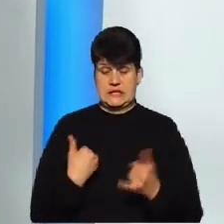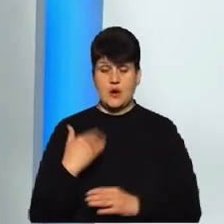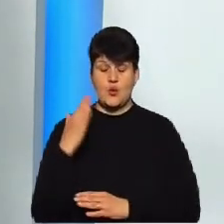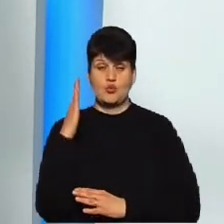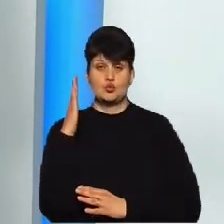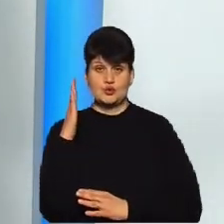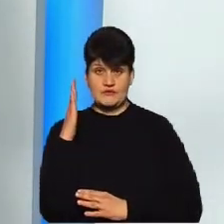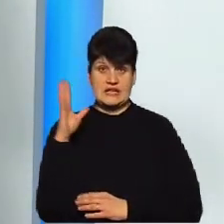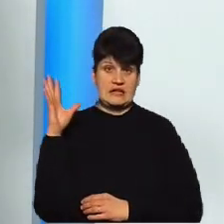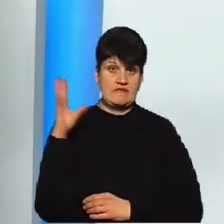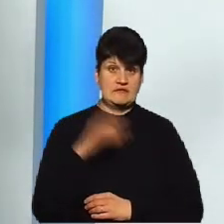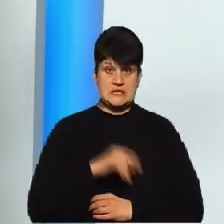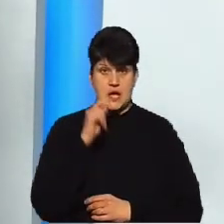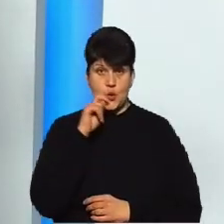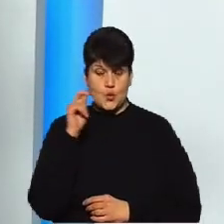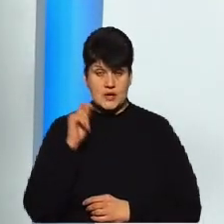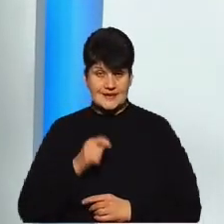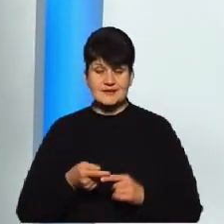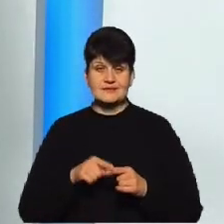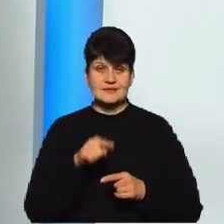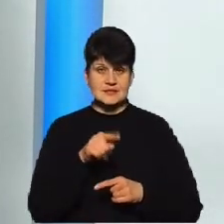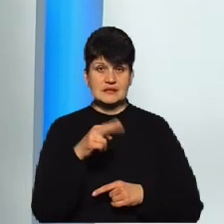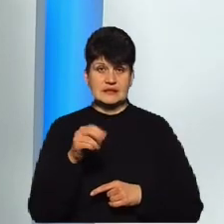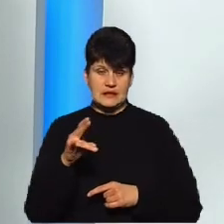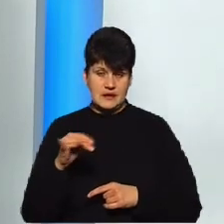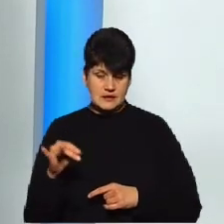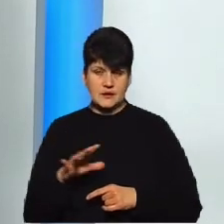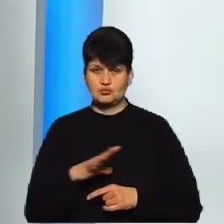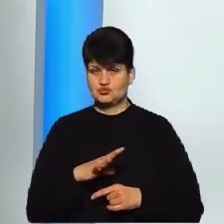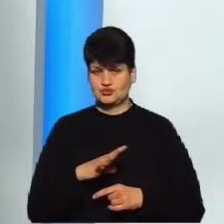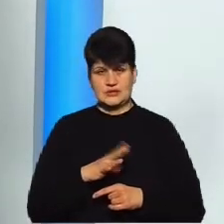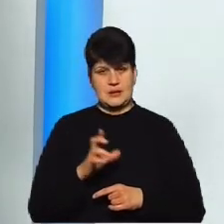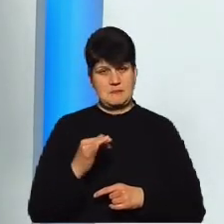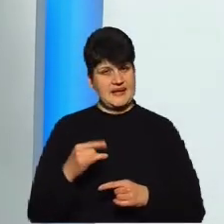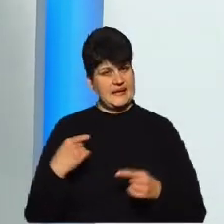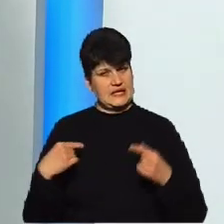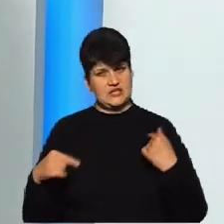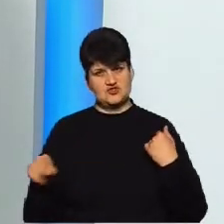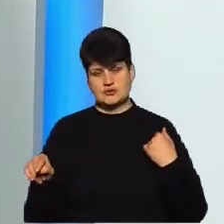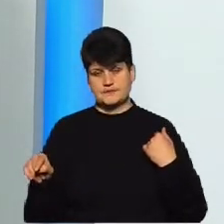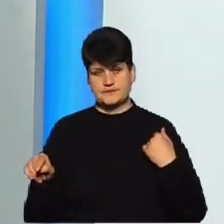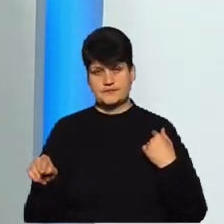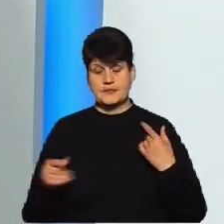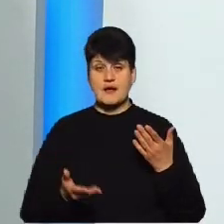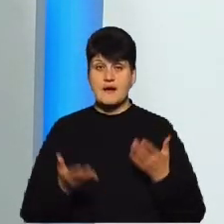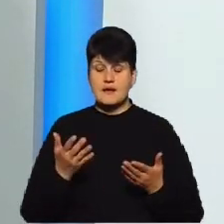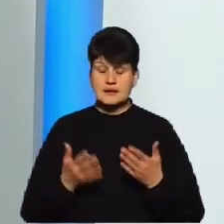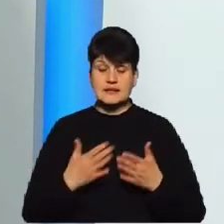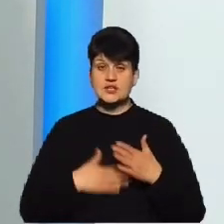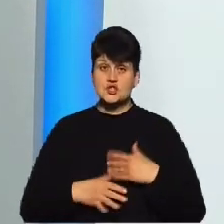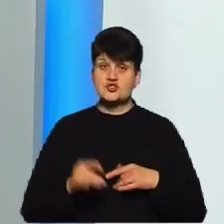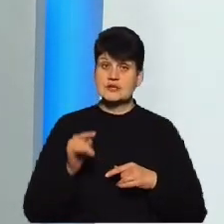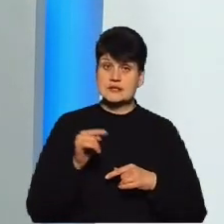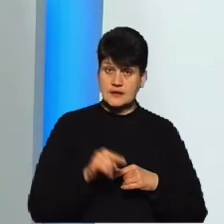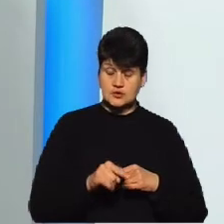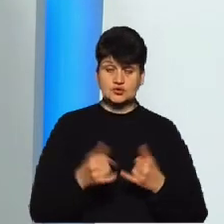вся Україна, ці дані би були дуже інші. Але ну тішить те, що так